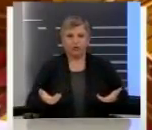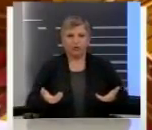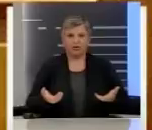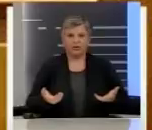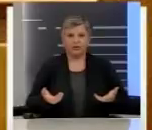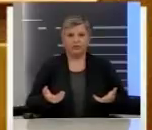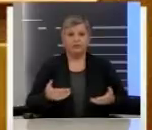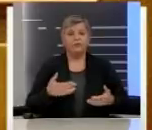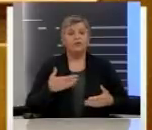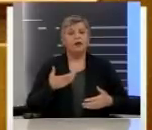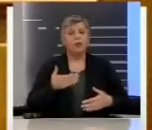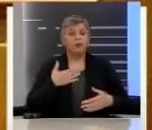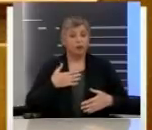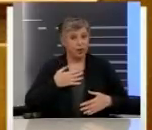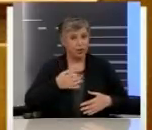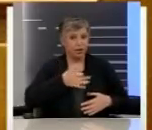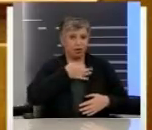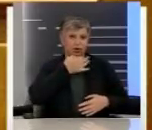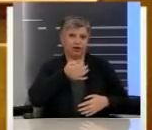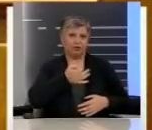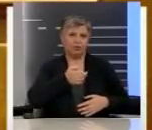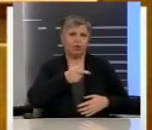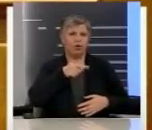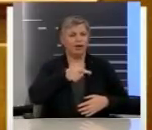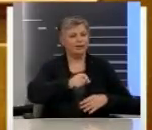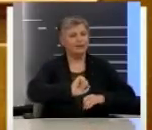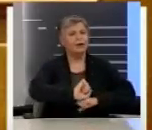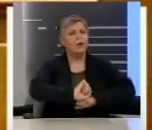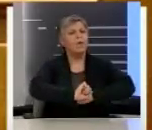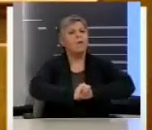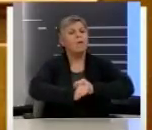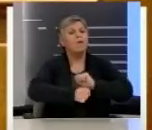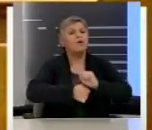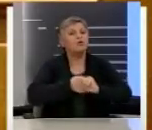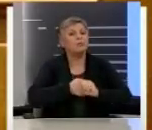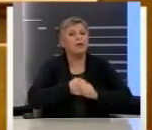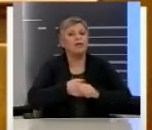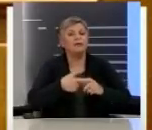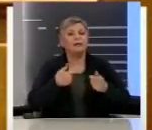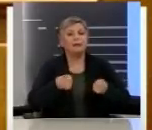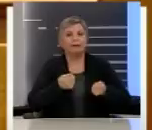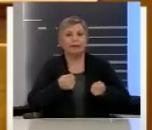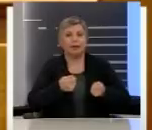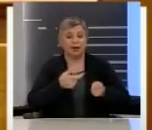στην προσπάθειά σας που είναι εμφανής να διατηρήσετε συνοχή,